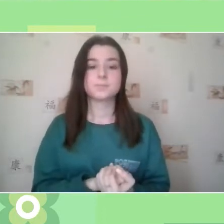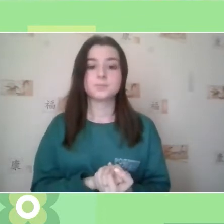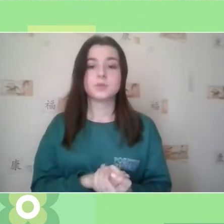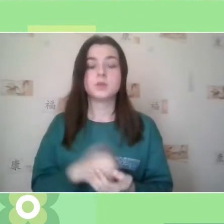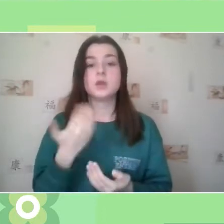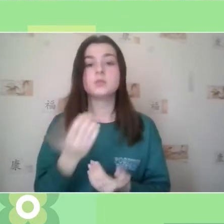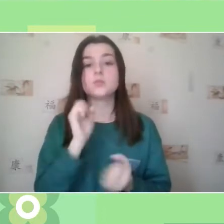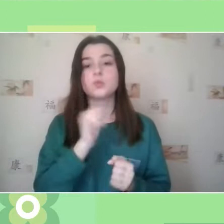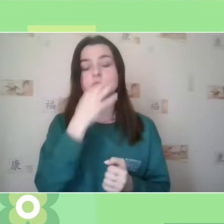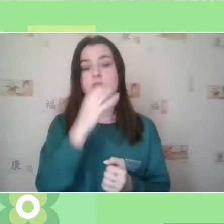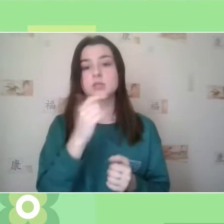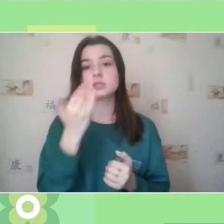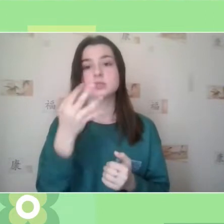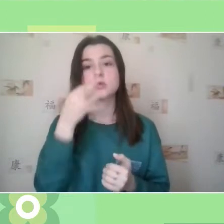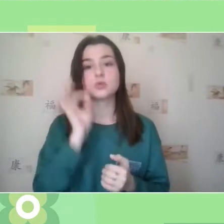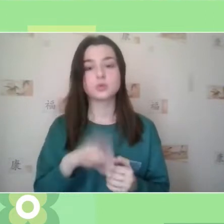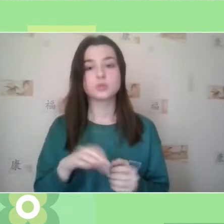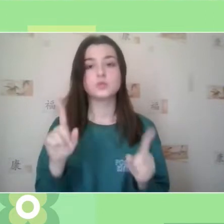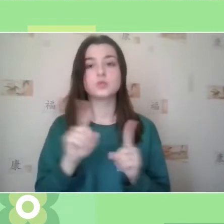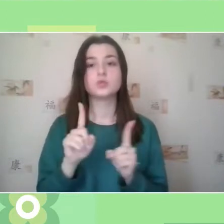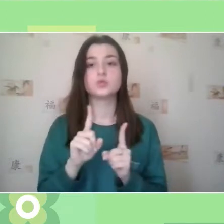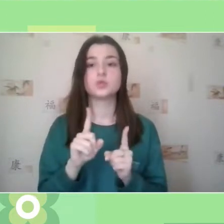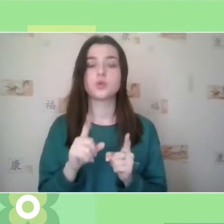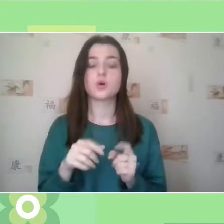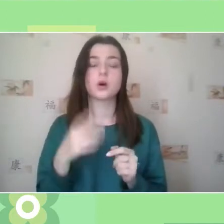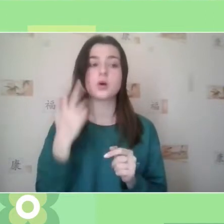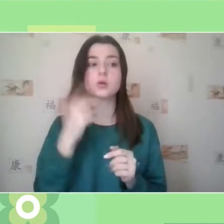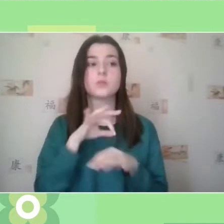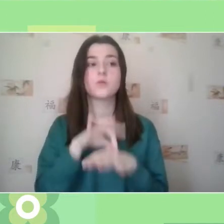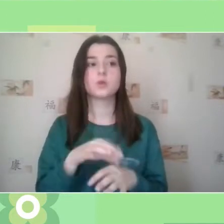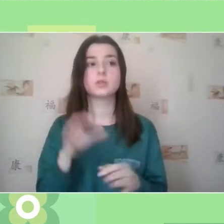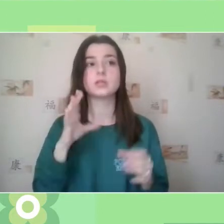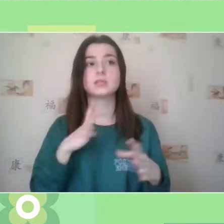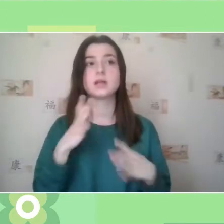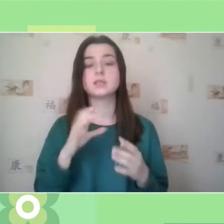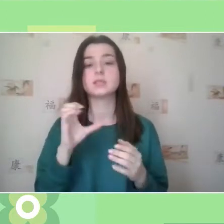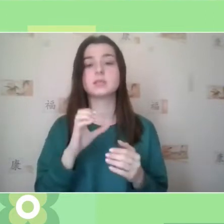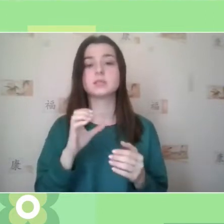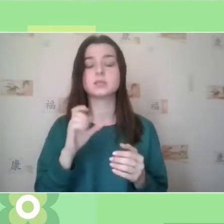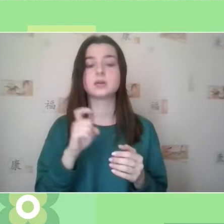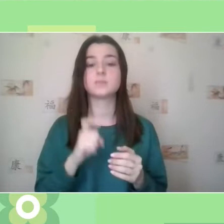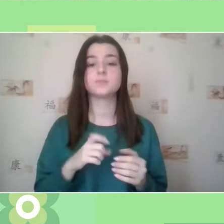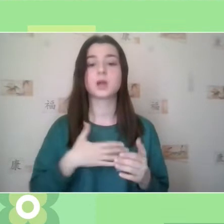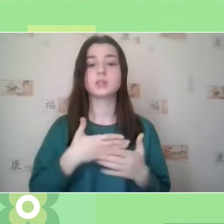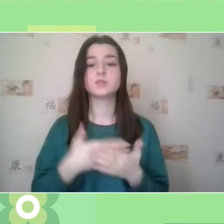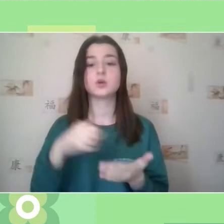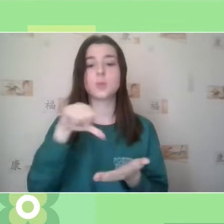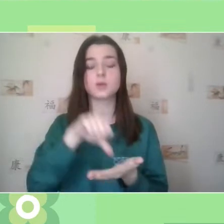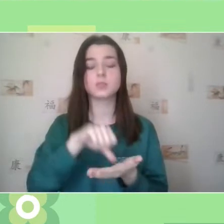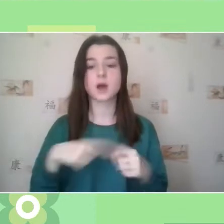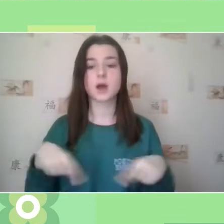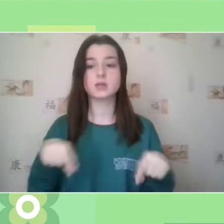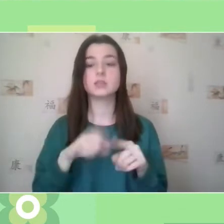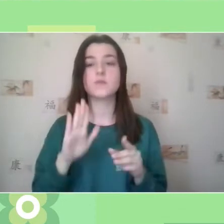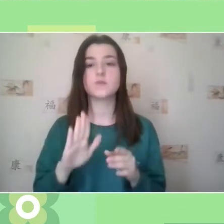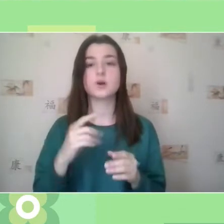Я можу сказати з нашого досвіду, коли ми проводили тренінги за програмою «Активні громадяни» в Кропивницькому, а якщо ви